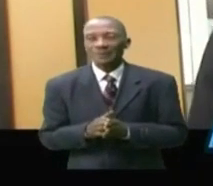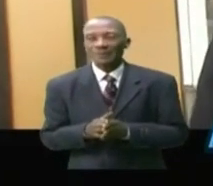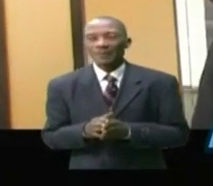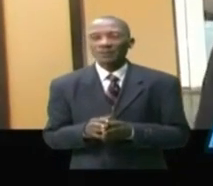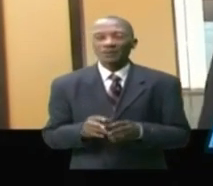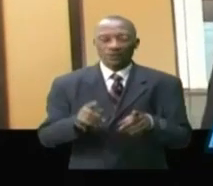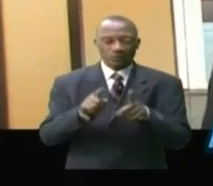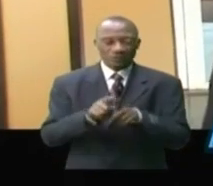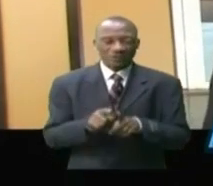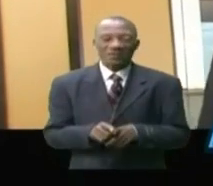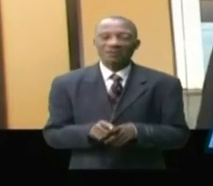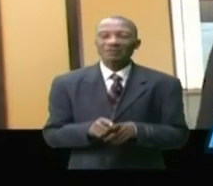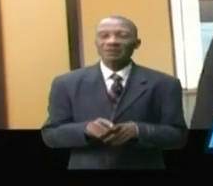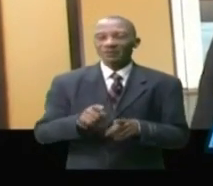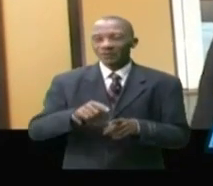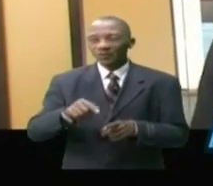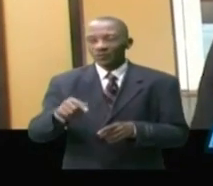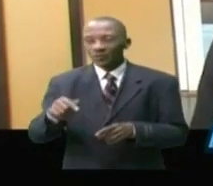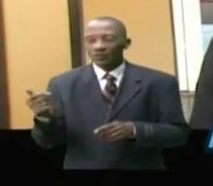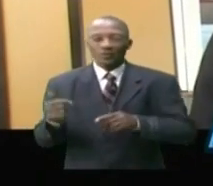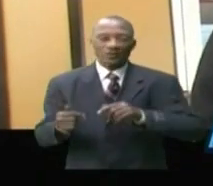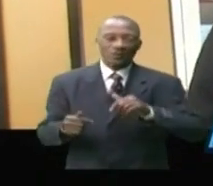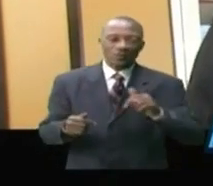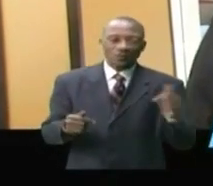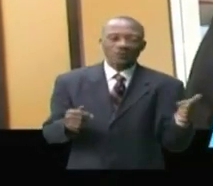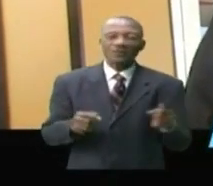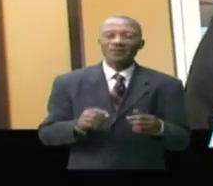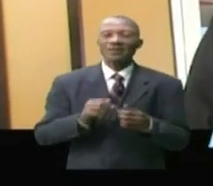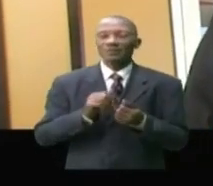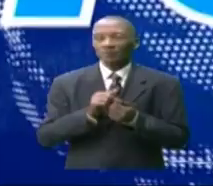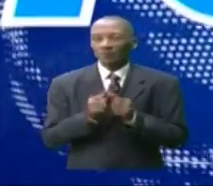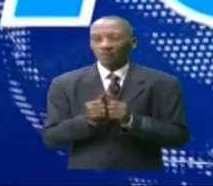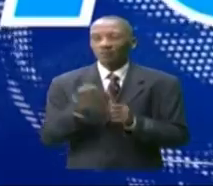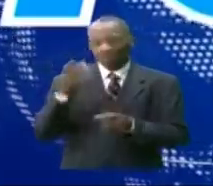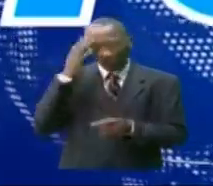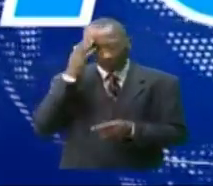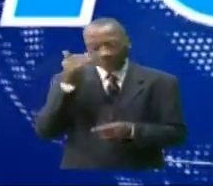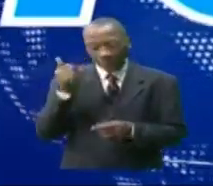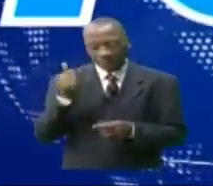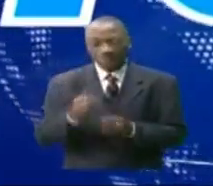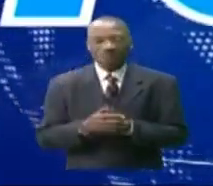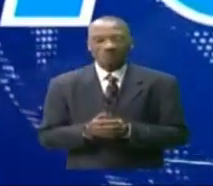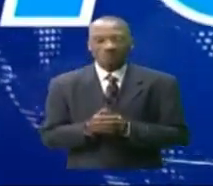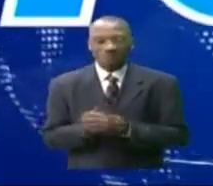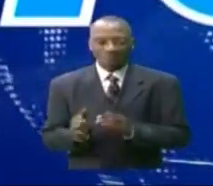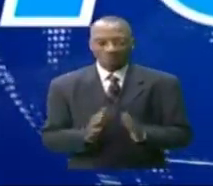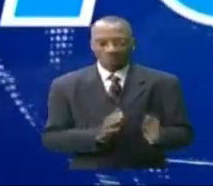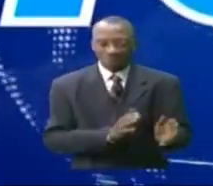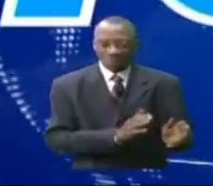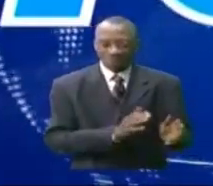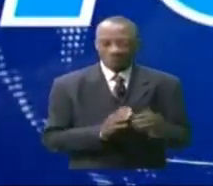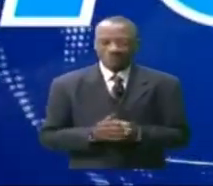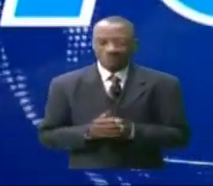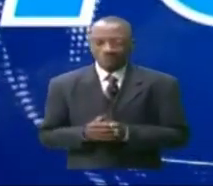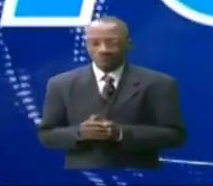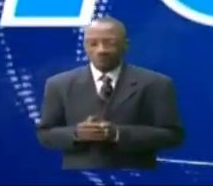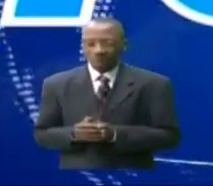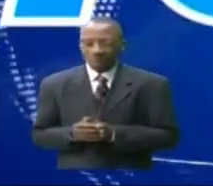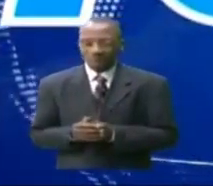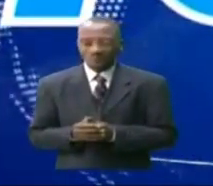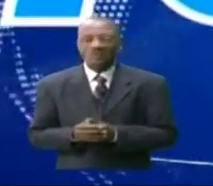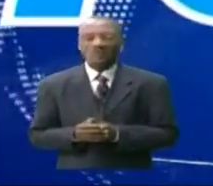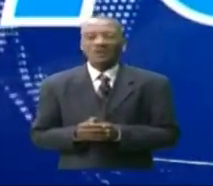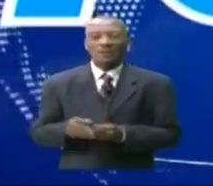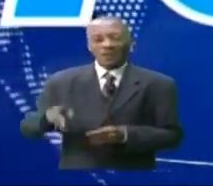processus électoral qui est actuellement en cours. Quittons Kinshasa, direction tout de suite la province de